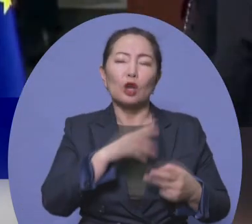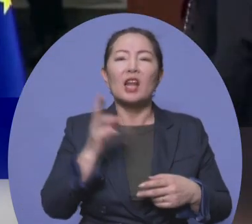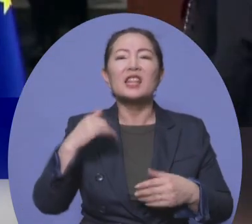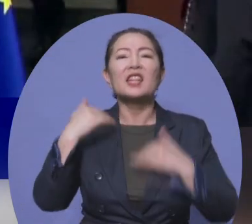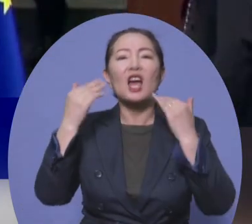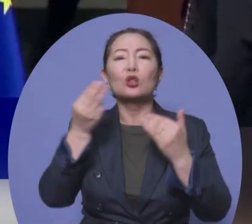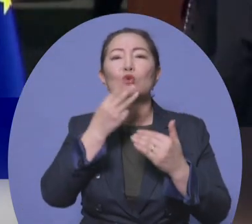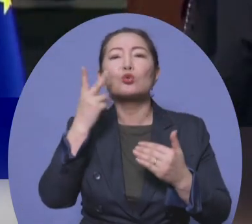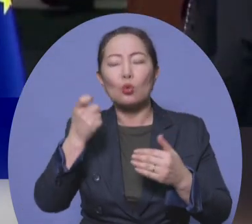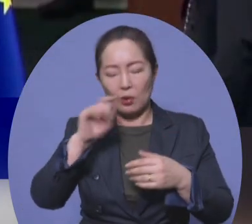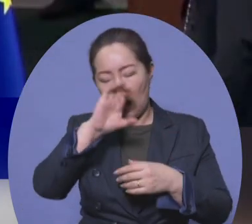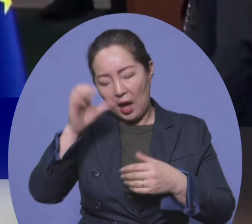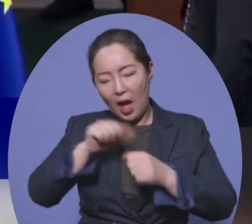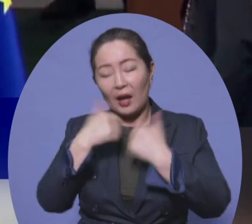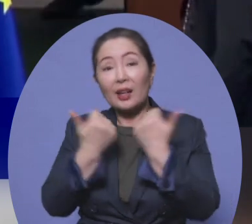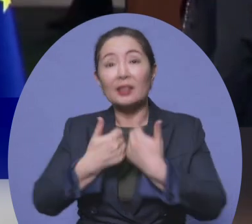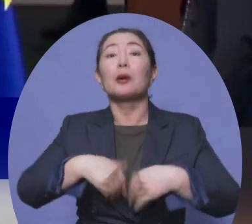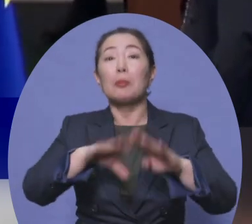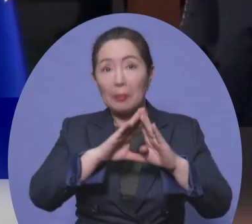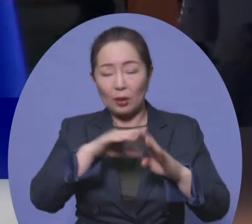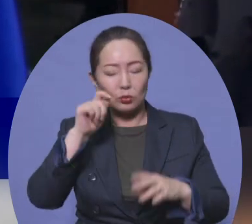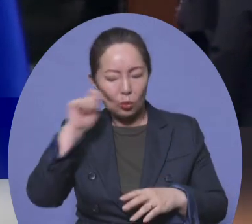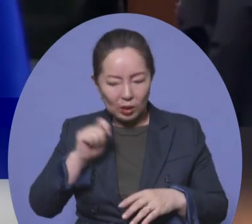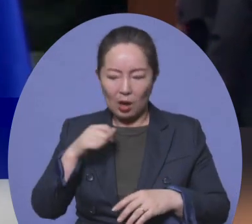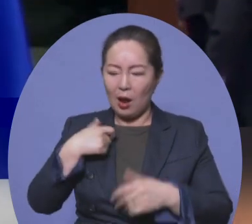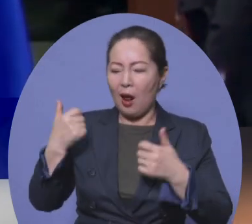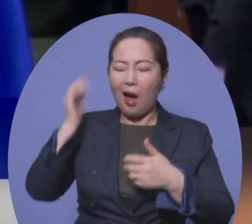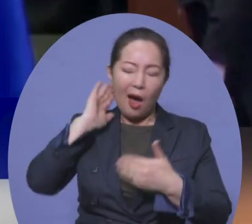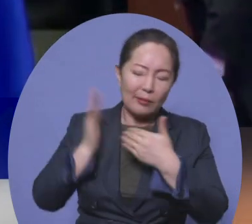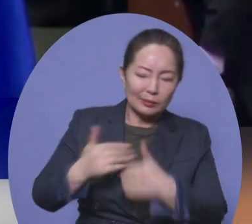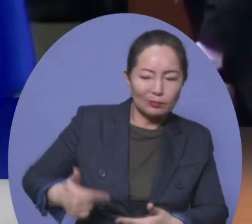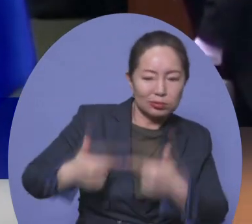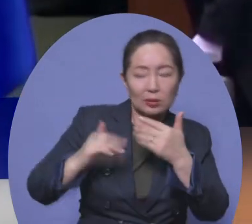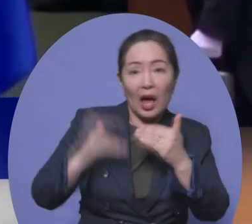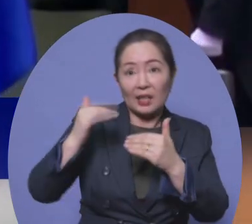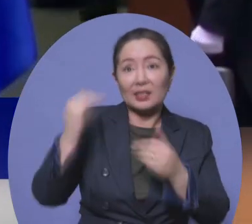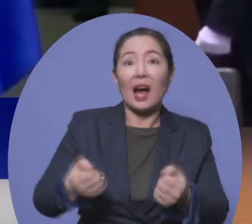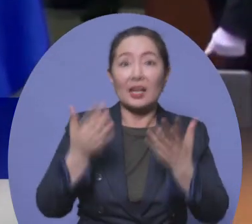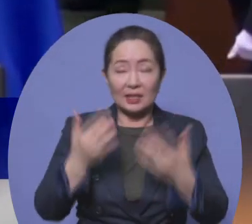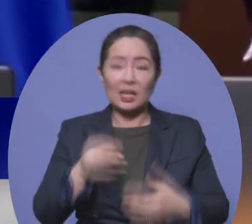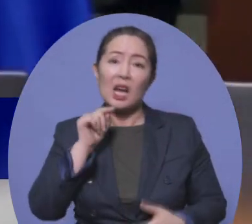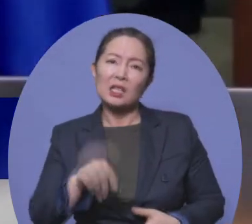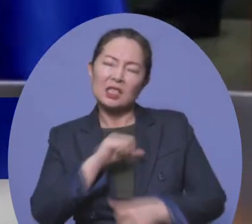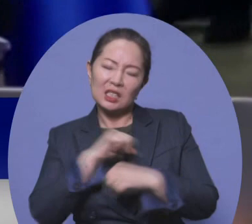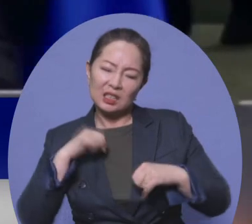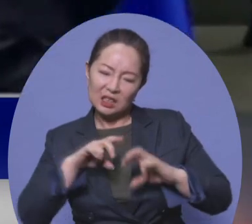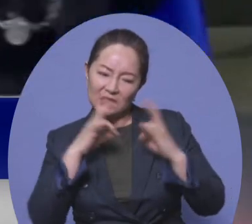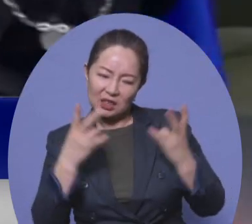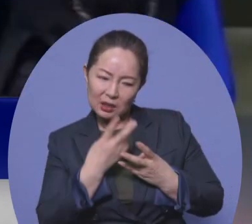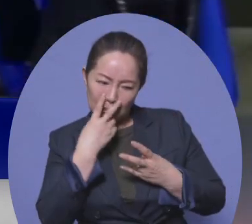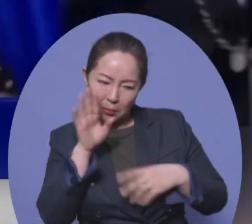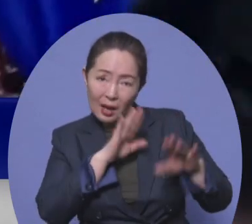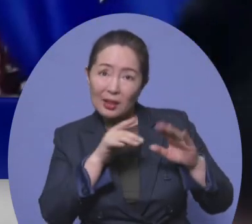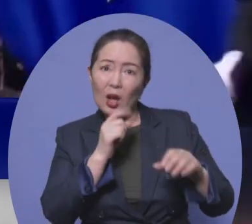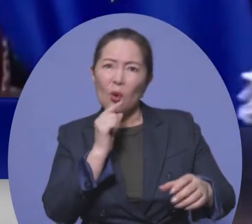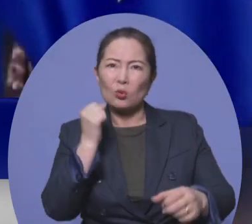шүүх болон бусад агентлагуудыг байгуулсан. Ингэснээр Украин авилгатай тэмцэх чиглэлээр томоохон ахас дэвшил гаргалаа. Гэхдээ иргэний нийгэм энэ үйл